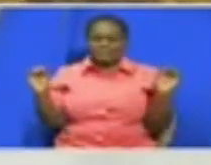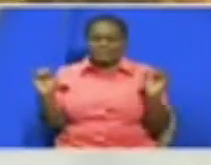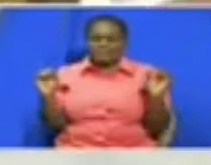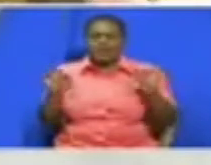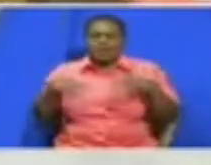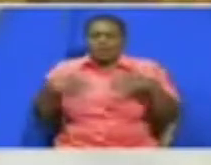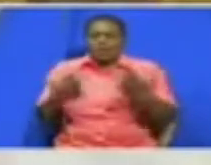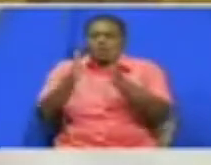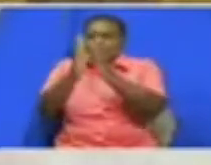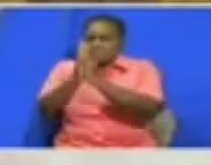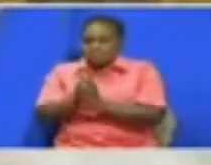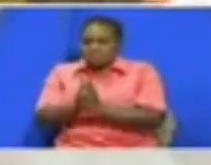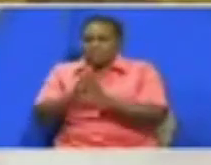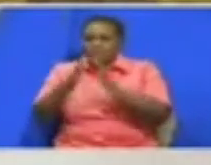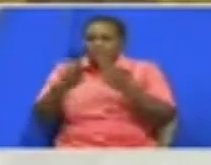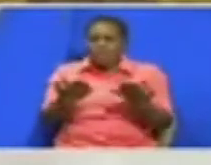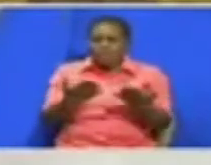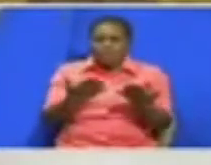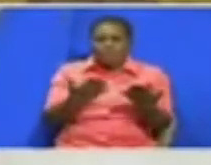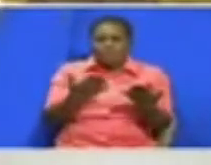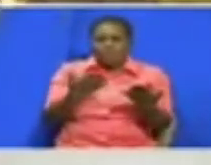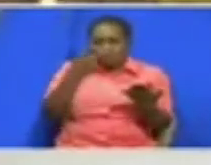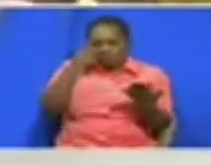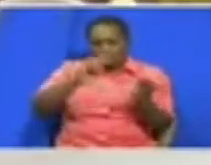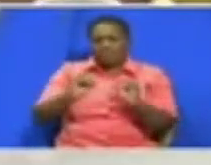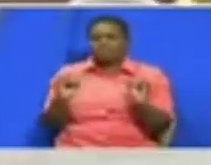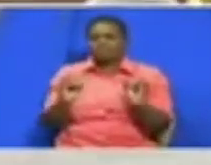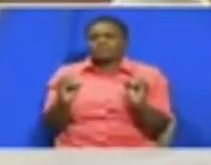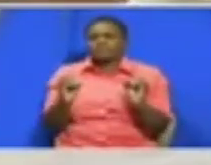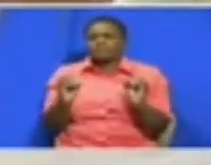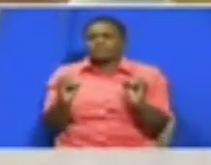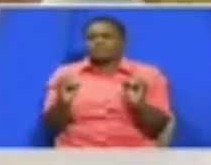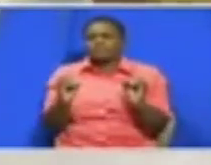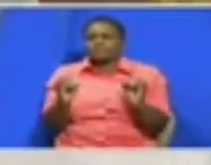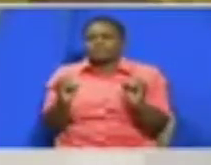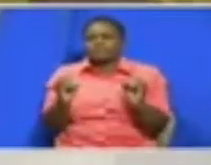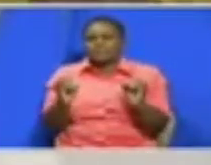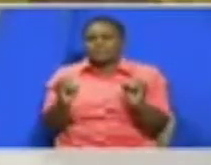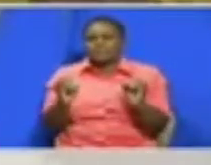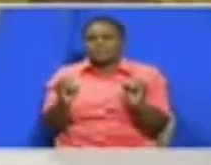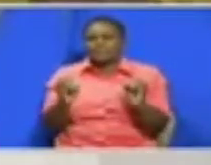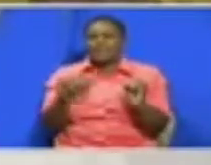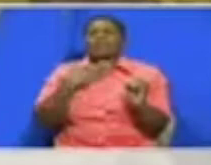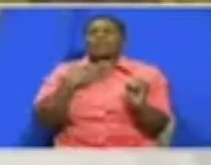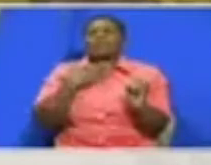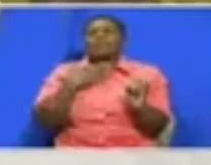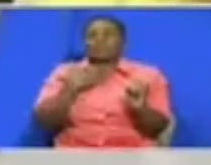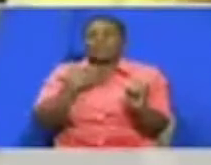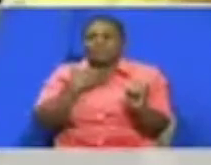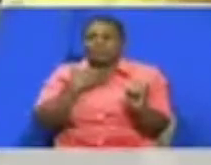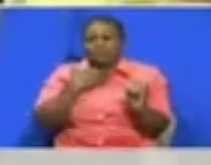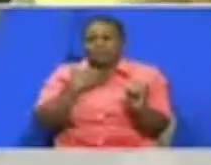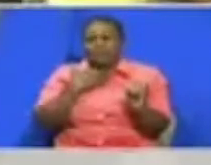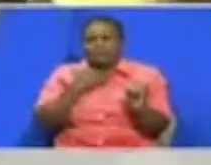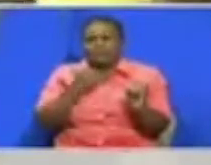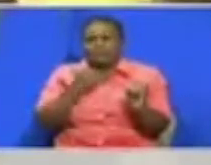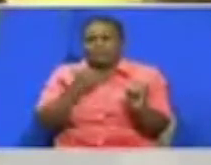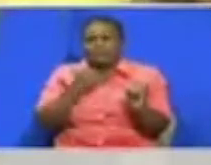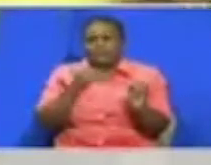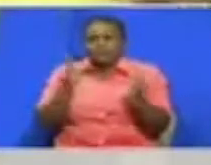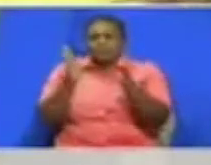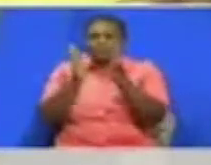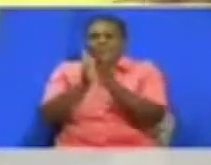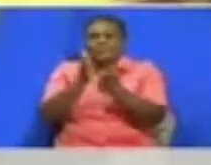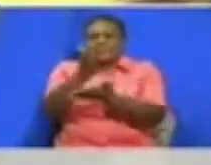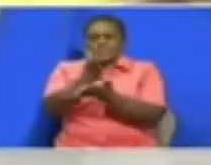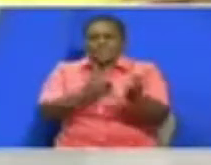sehemu ama viwango vingine. We want a united nation. Alikuwa ameandamana na baadhi ya viongozi kutoka chama